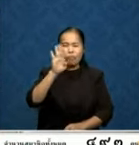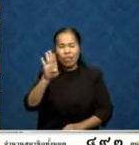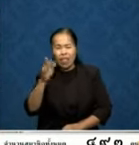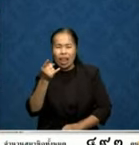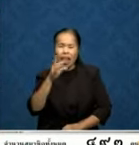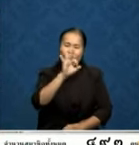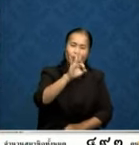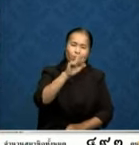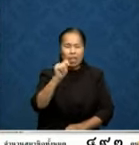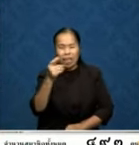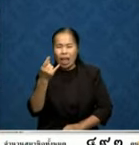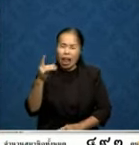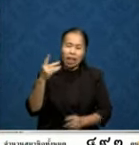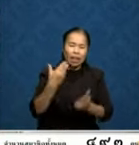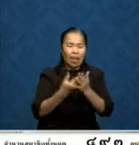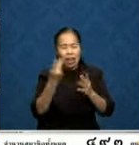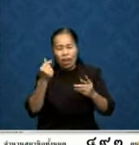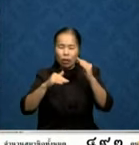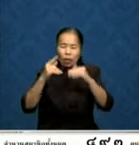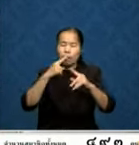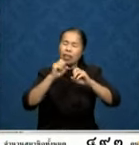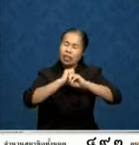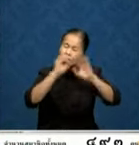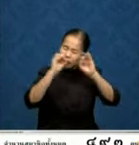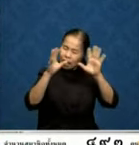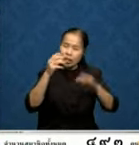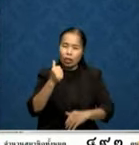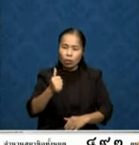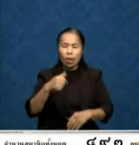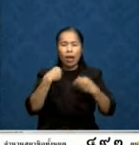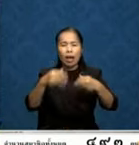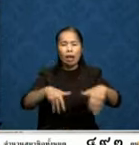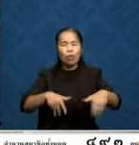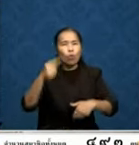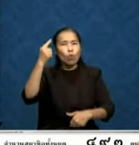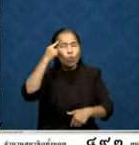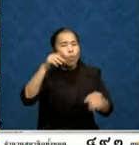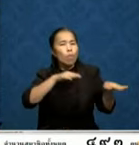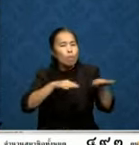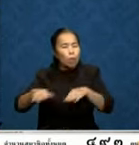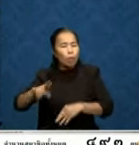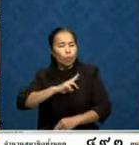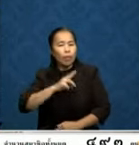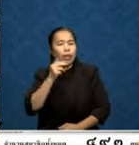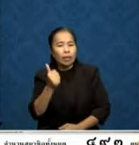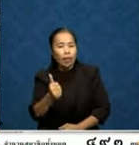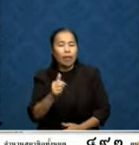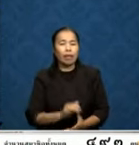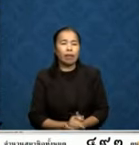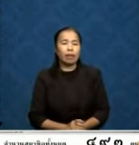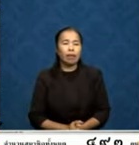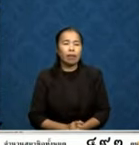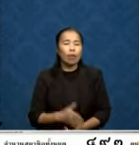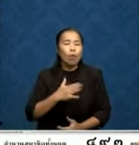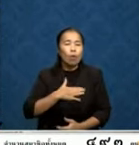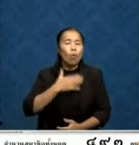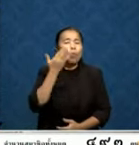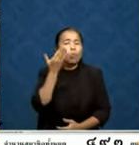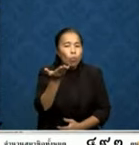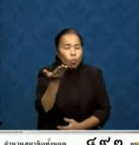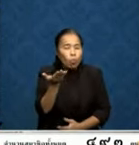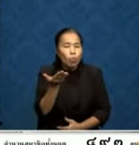นว่าจะขึ้นเพราะอะไรยังไงให้เขาได้เตรียมตัวทันจึงขอโดยส